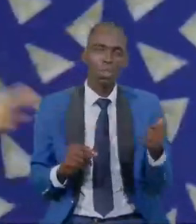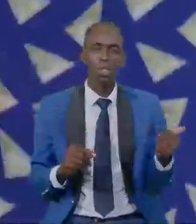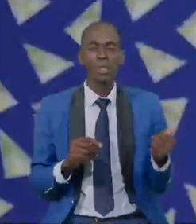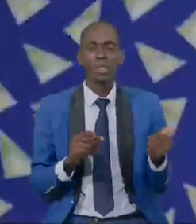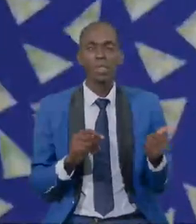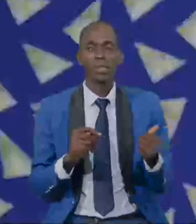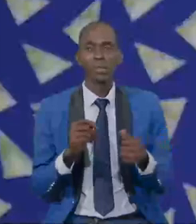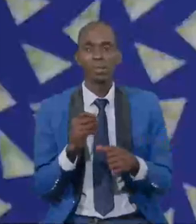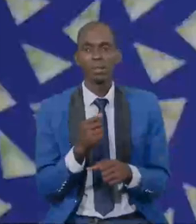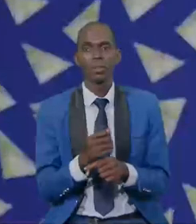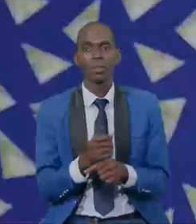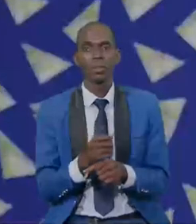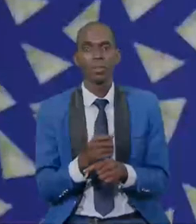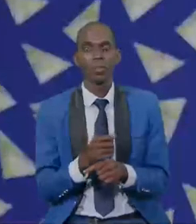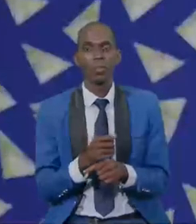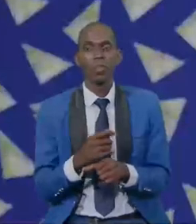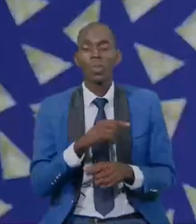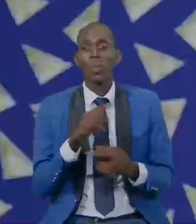l'affermir.